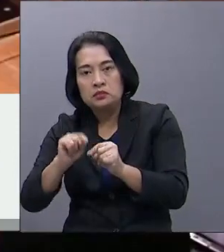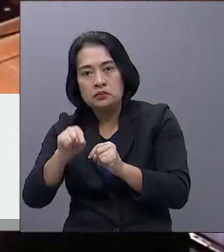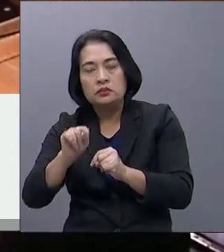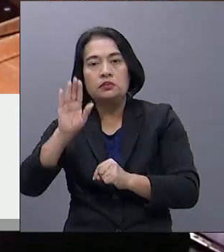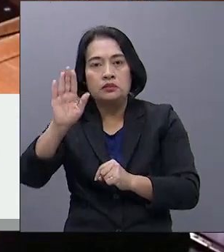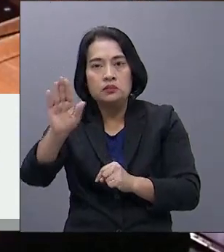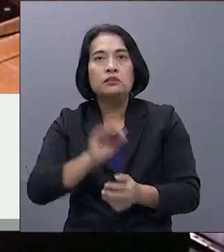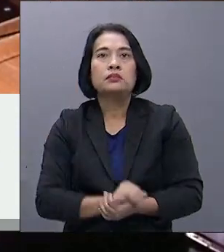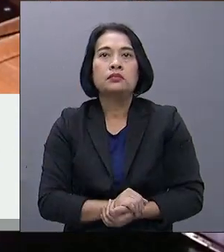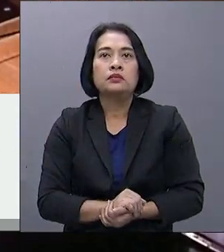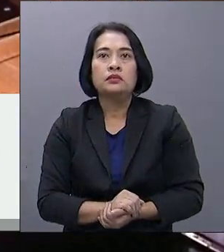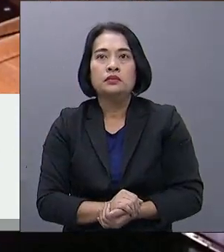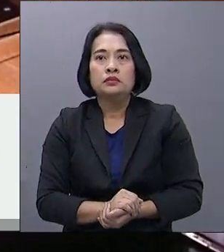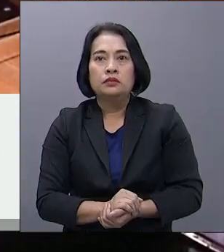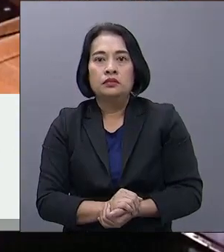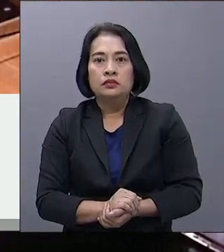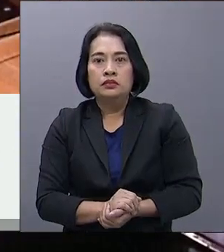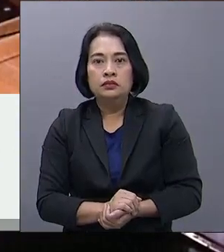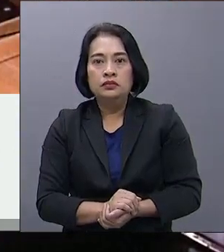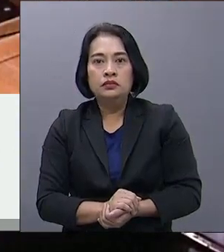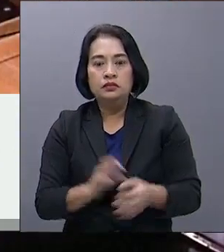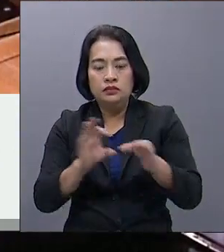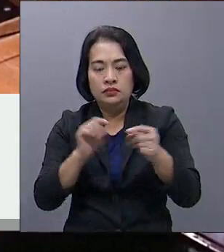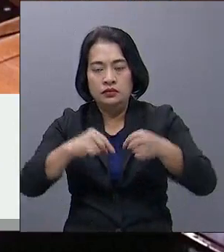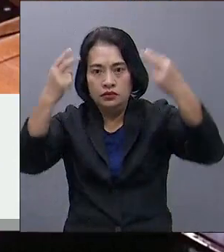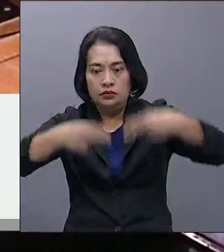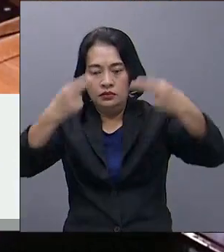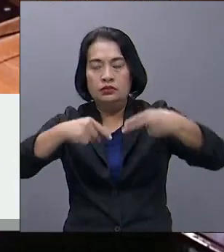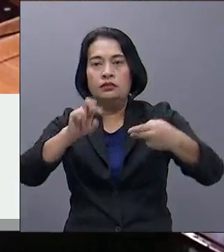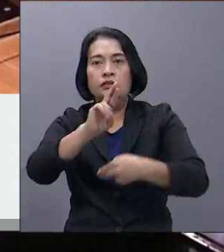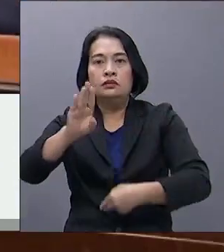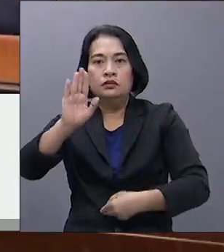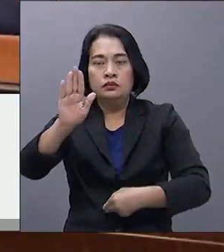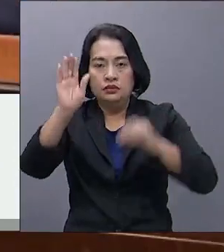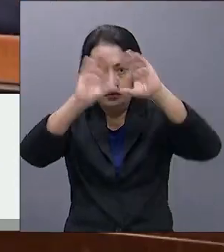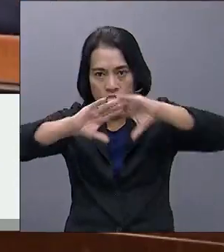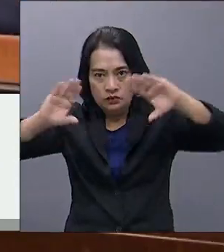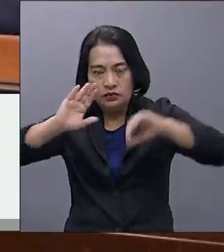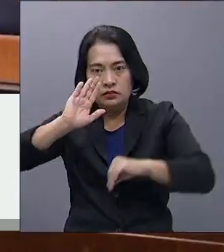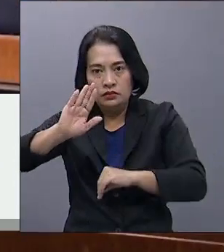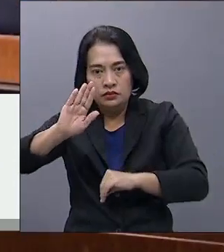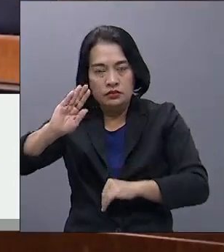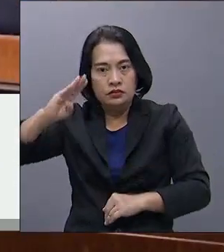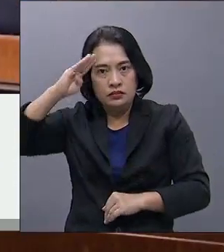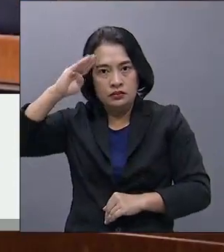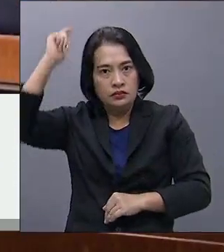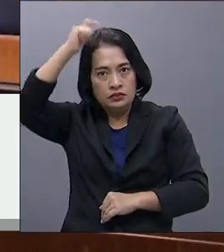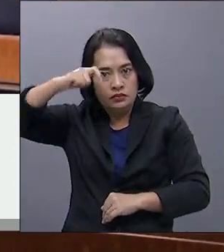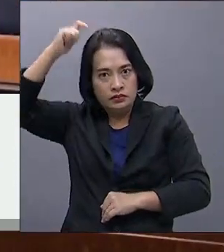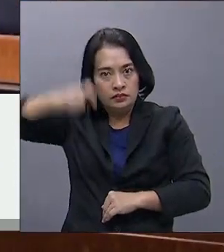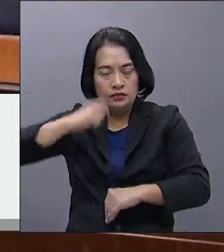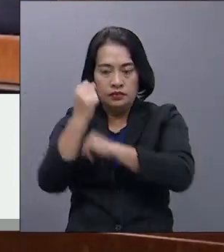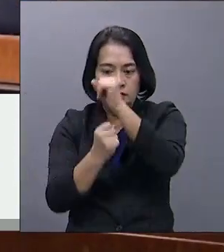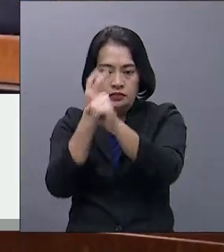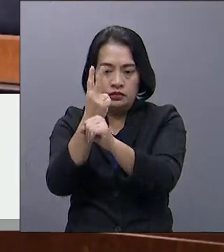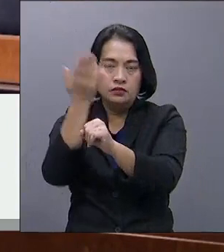ติและอาชญากรรมสงครามอย่างเป็นระบบของรัฐบาลทหารเมียนมาในช่วง2ปีที่ผ่านมาค่ะ